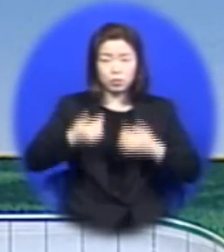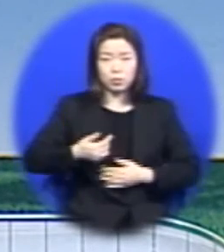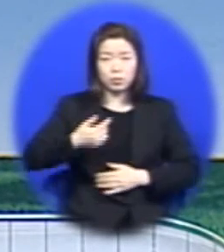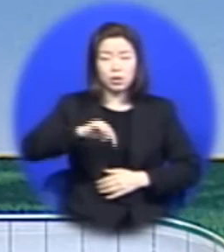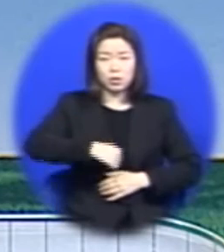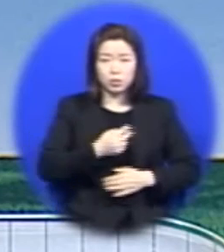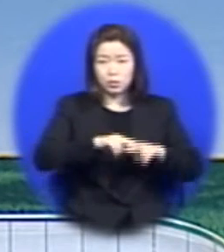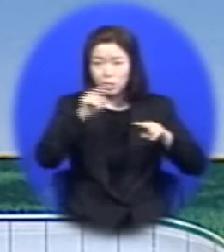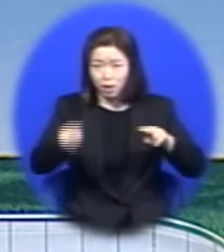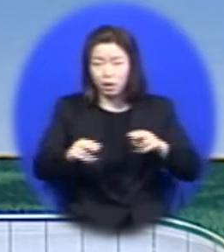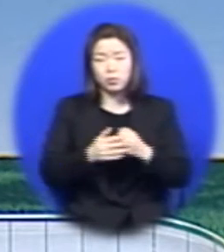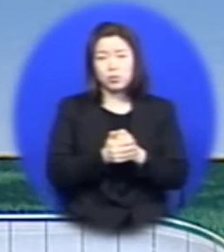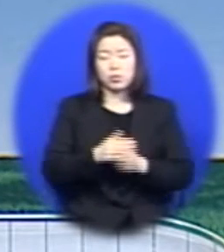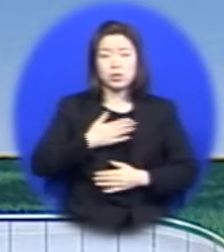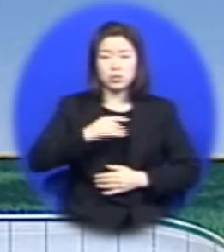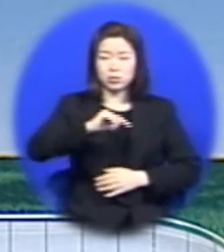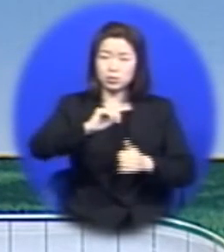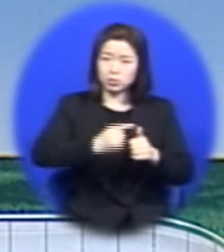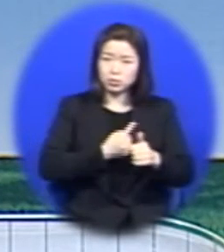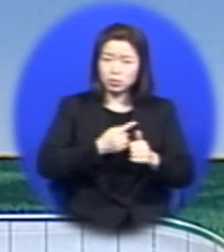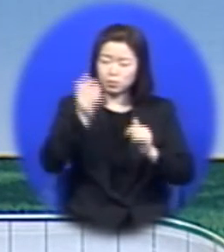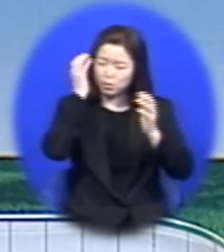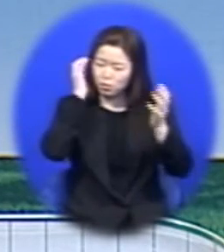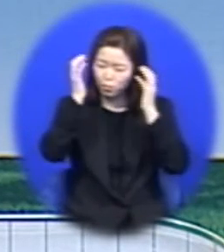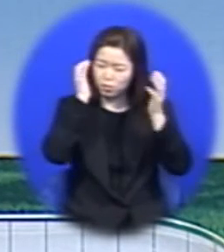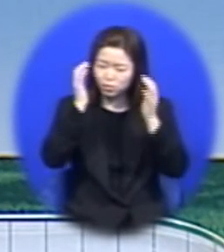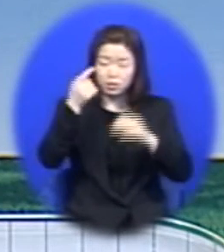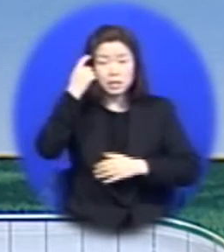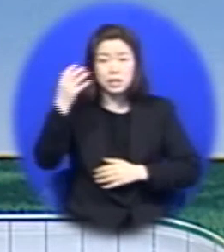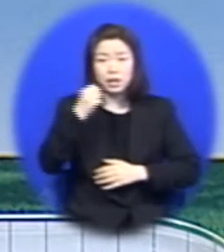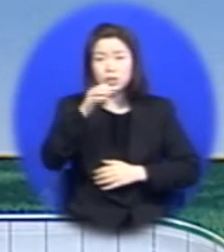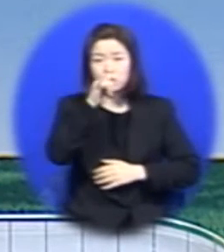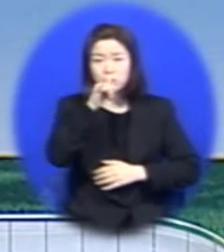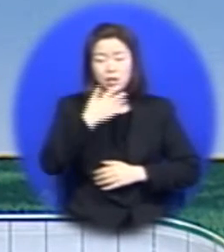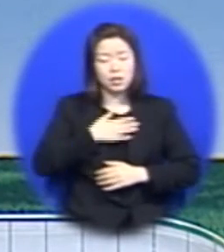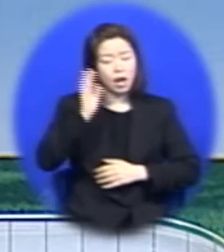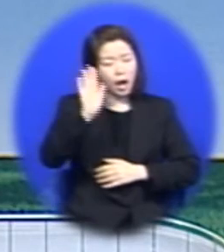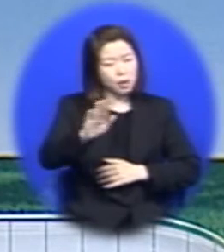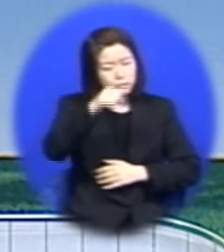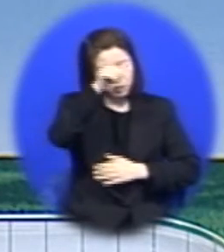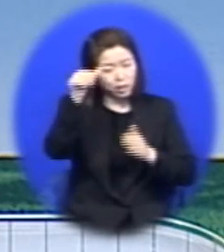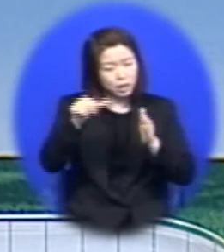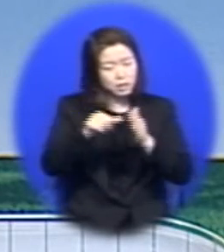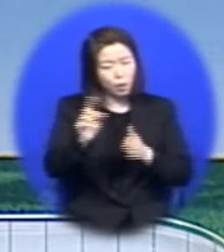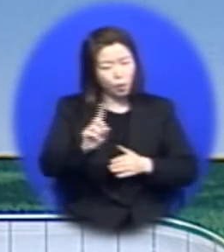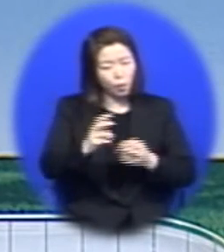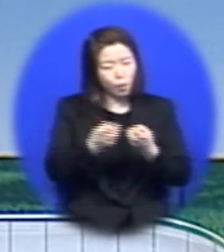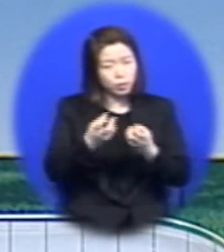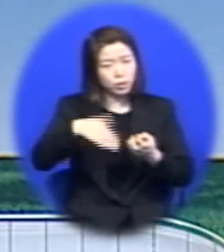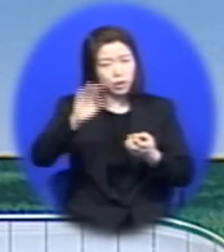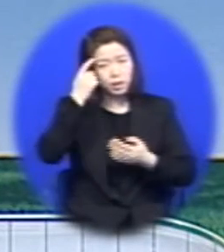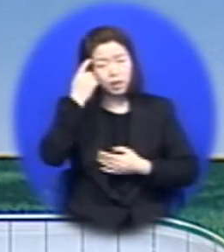자퇴해버리고 저 스스로가 좀 혼란스러워진다는 생각이 들었습니다. 내 인생은 어떻게 될까? 근데